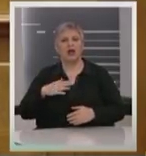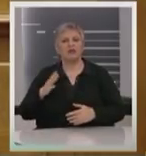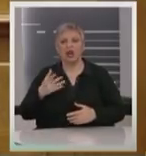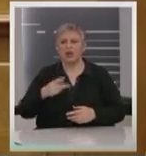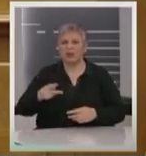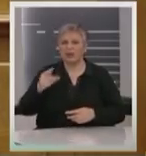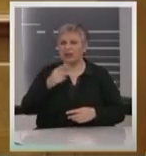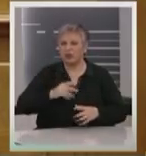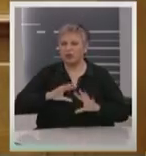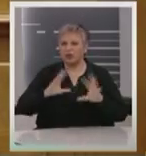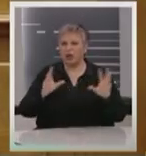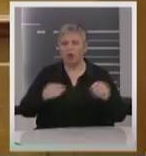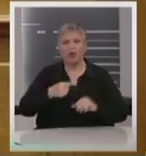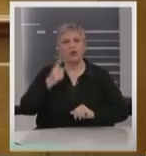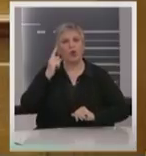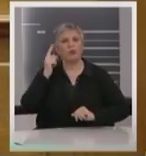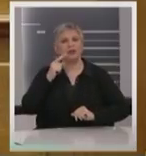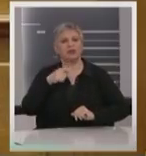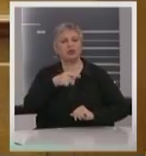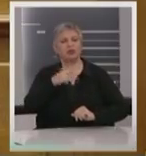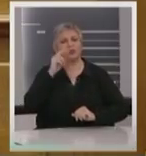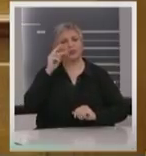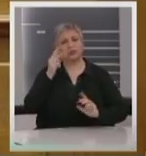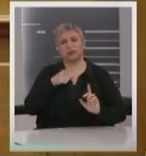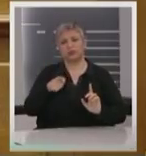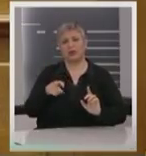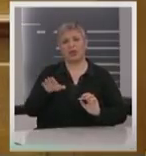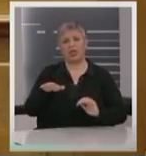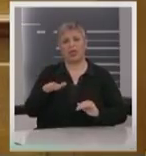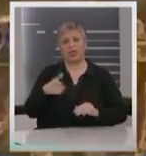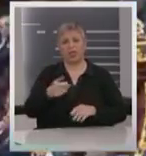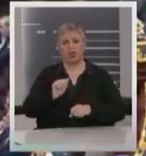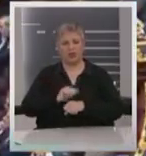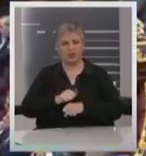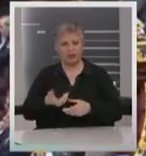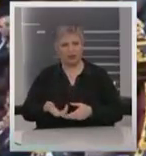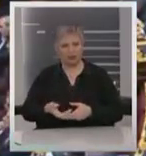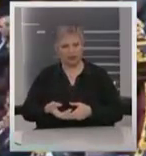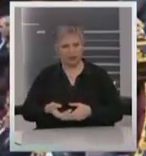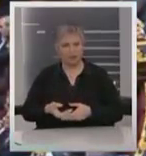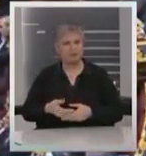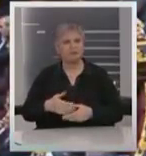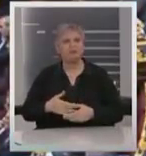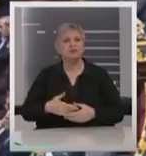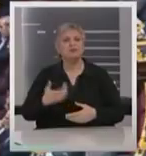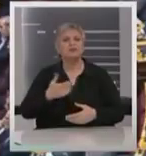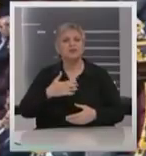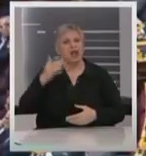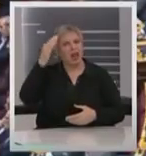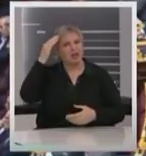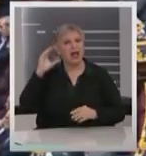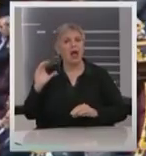κοινωνίας. Για πάμε να δούμε τα υπόλοιπα μεγέθη του προϋπολογισμού. Επενδύσεις. Ποιος ήταν ο στόχος,